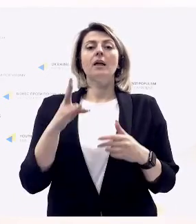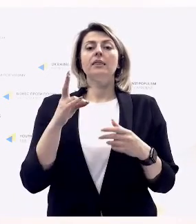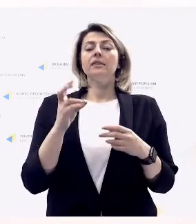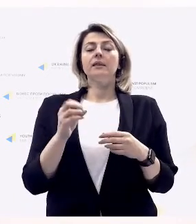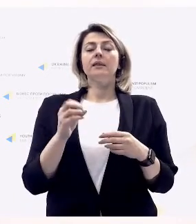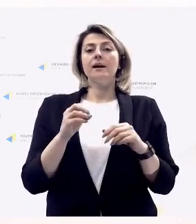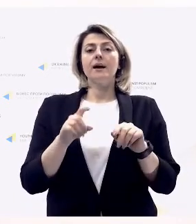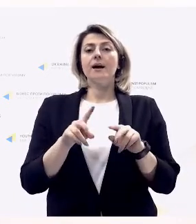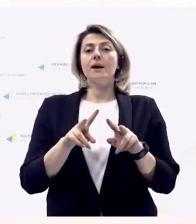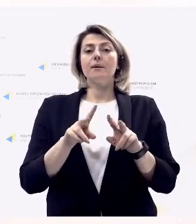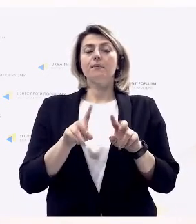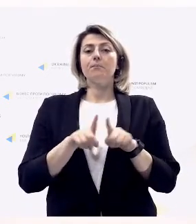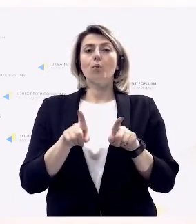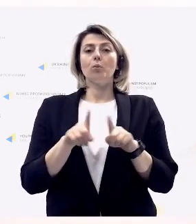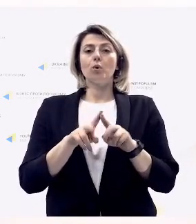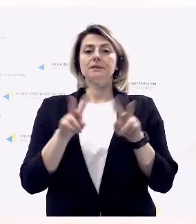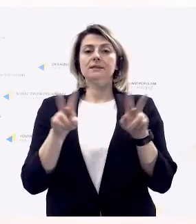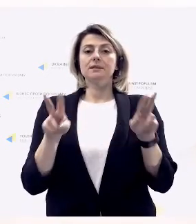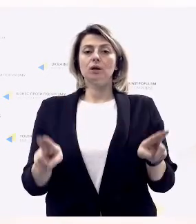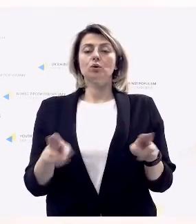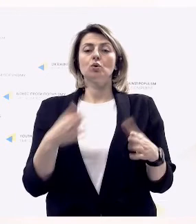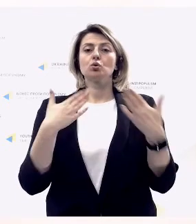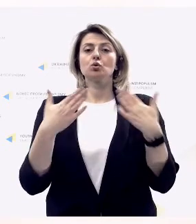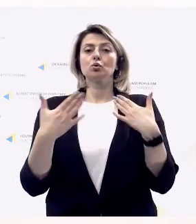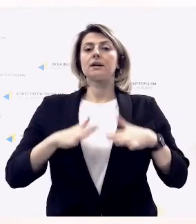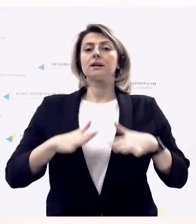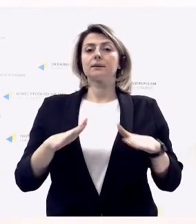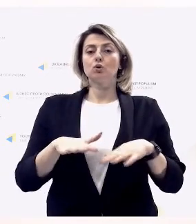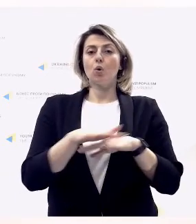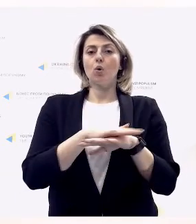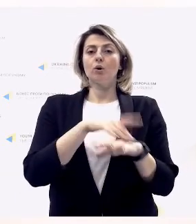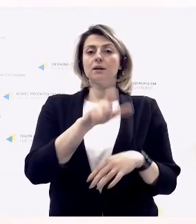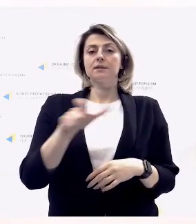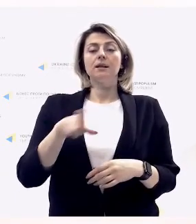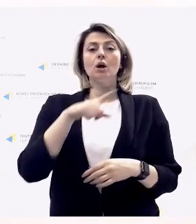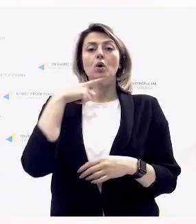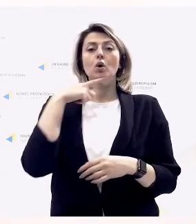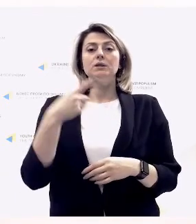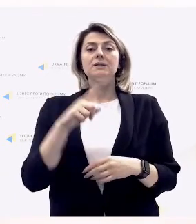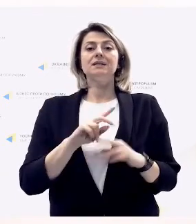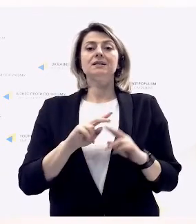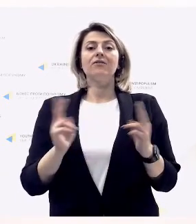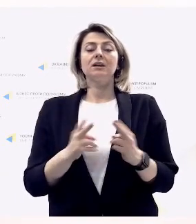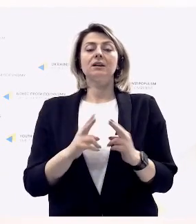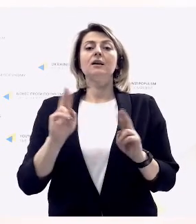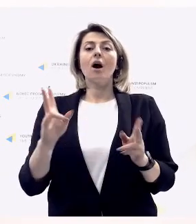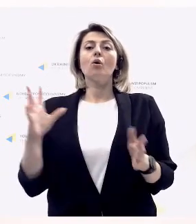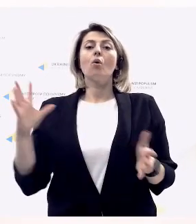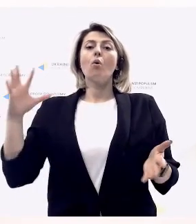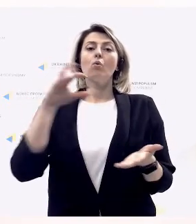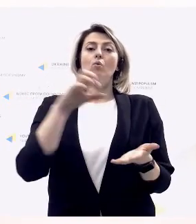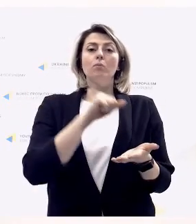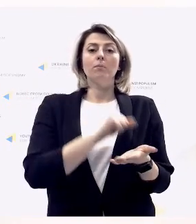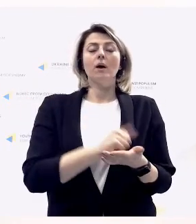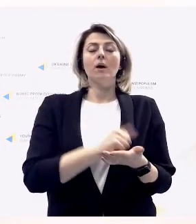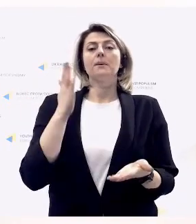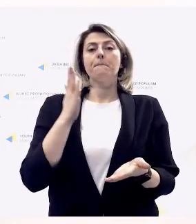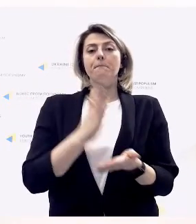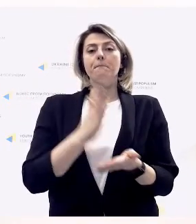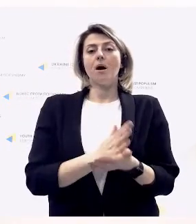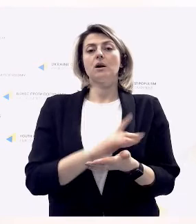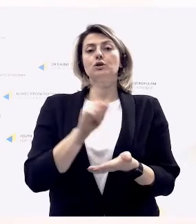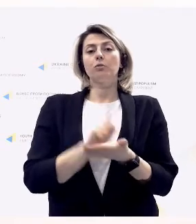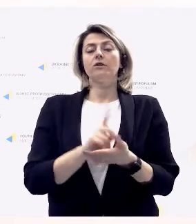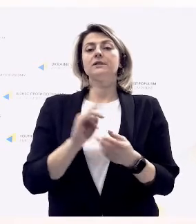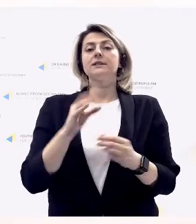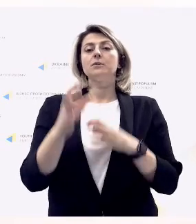непропорційно стосується кримського населення. Російська Федерація як окупант має зобов'язання за